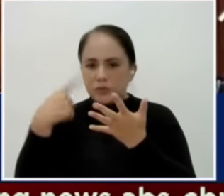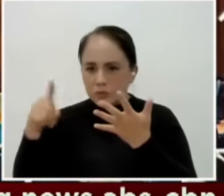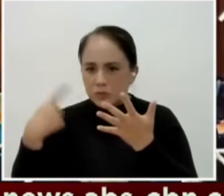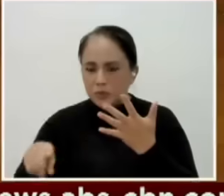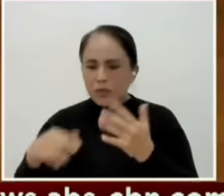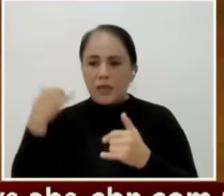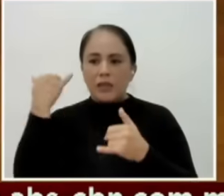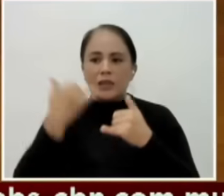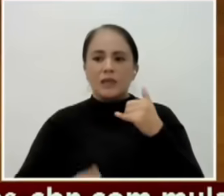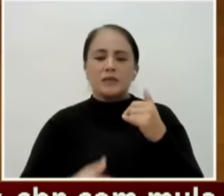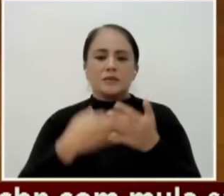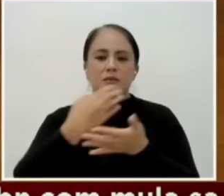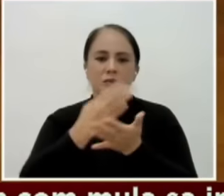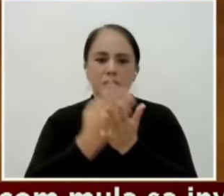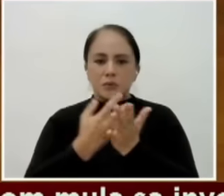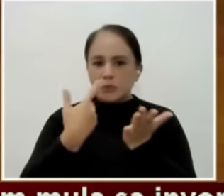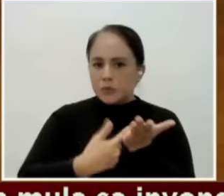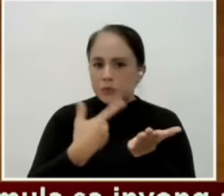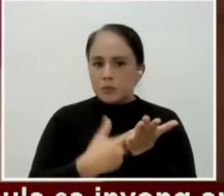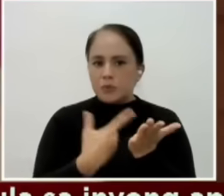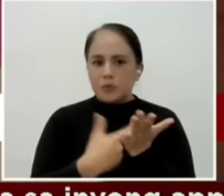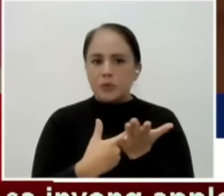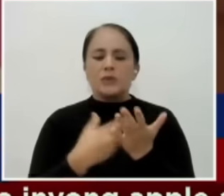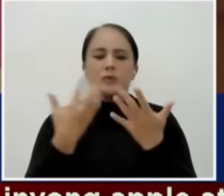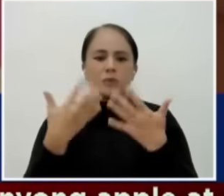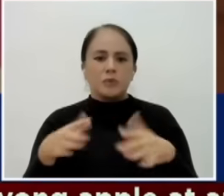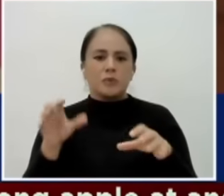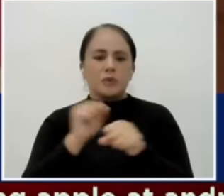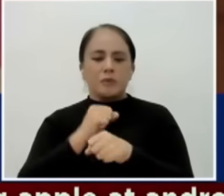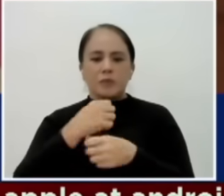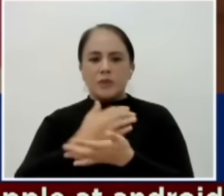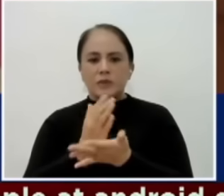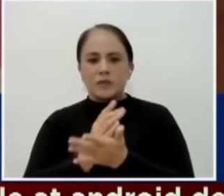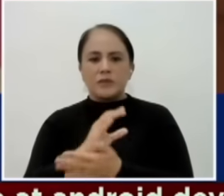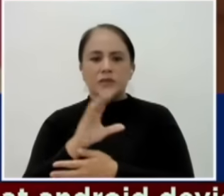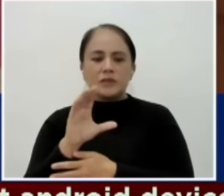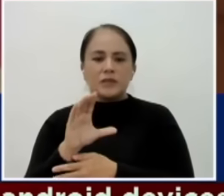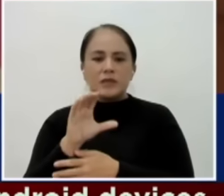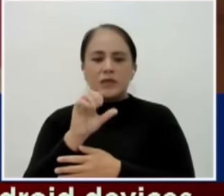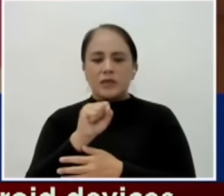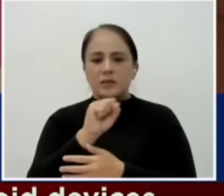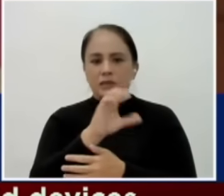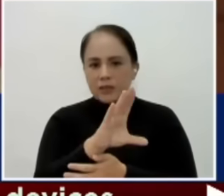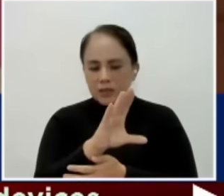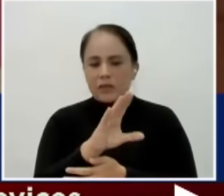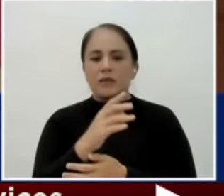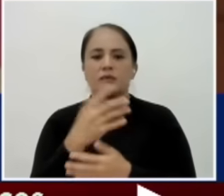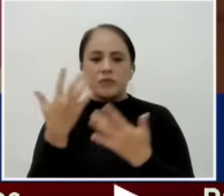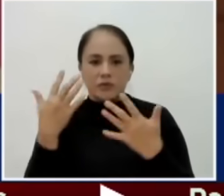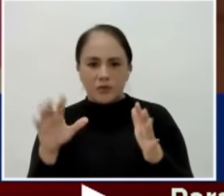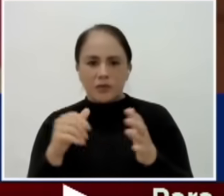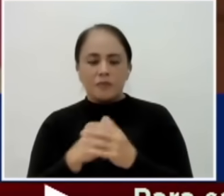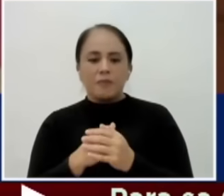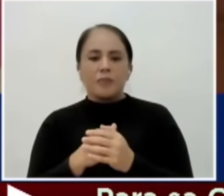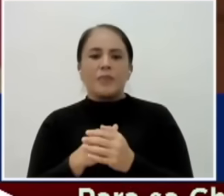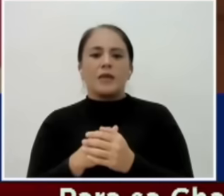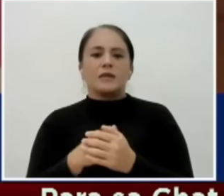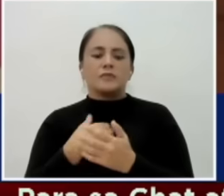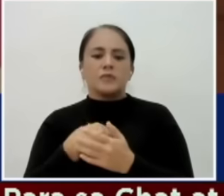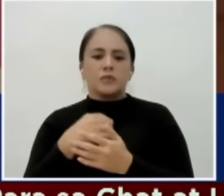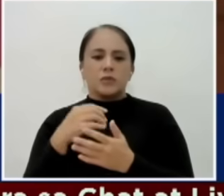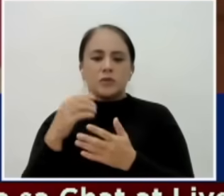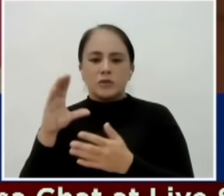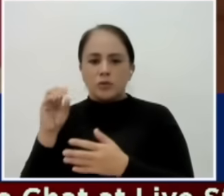naman sa budget deliberation ay natapos na rin ang mga budget ng Civil Service Commission, yun nga ang Commission on Audit at